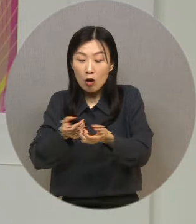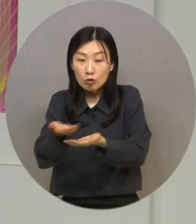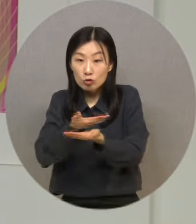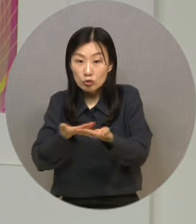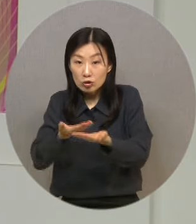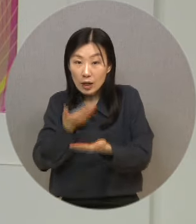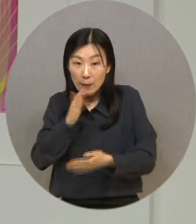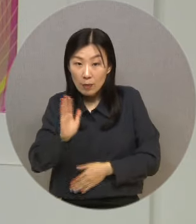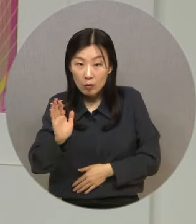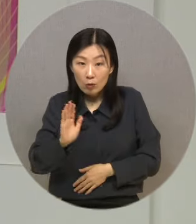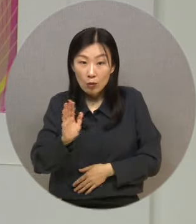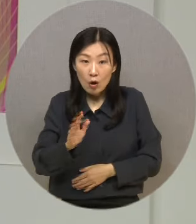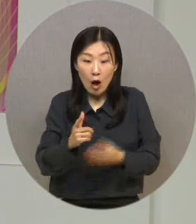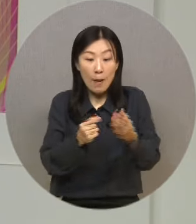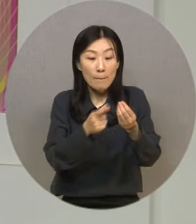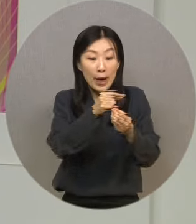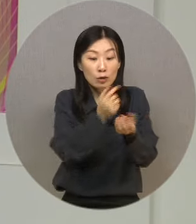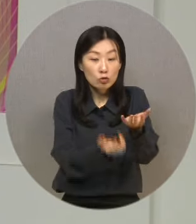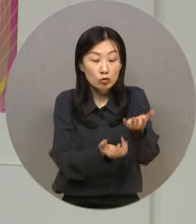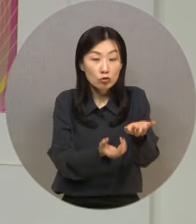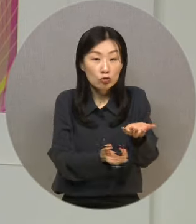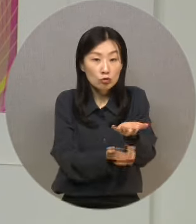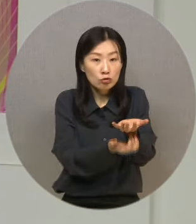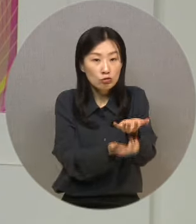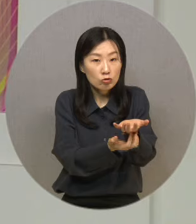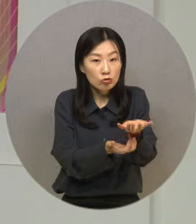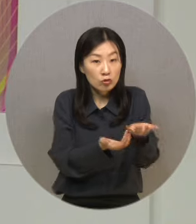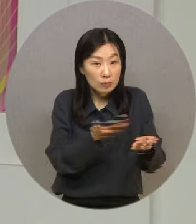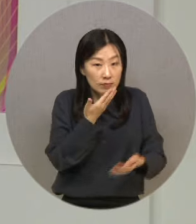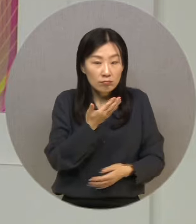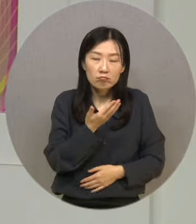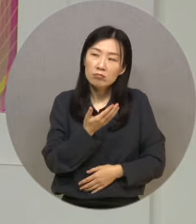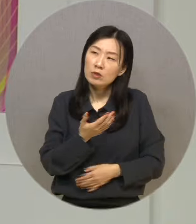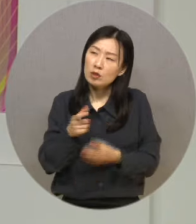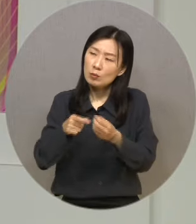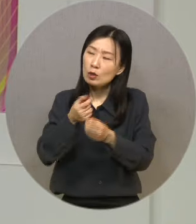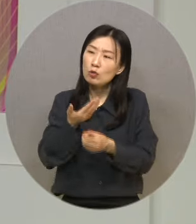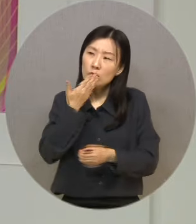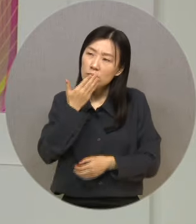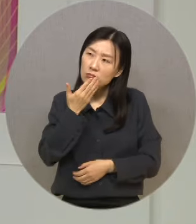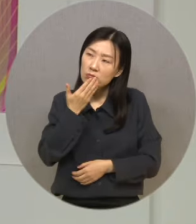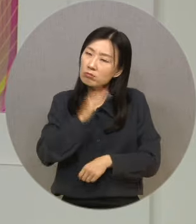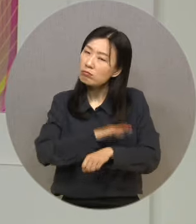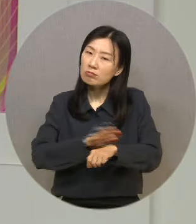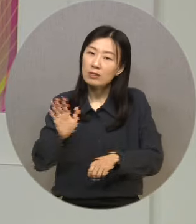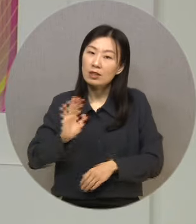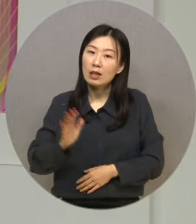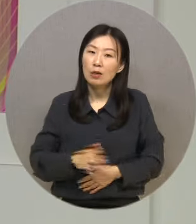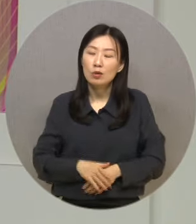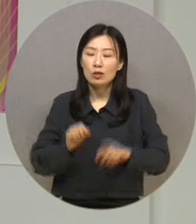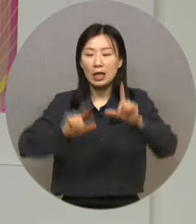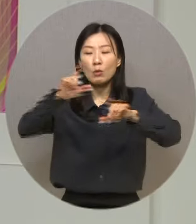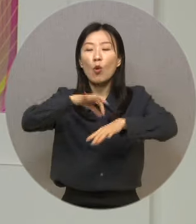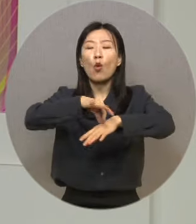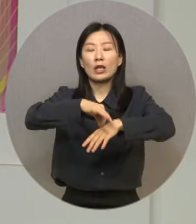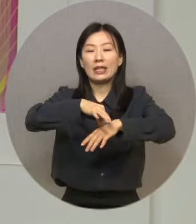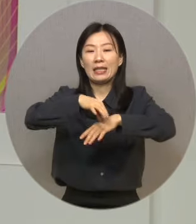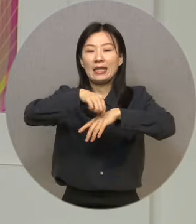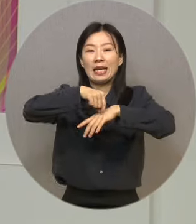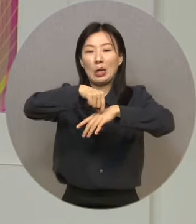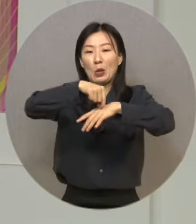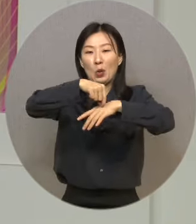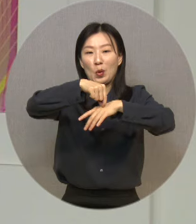만두국. 드시는 거예요? 예, 예. 만두도 잘 안 먹고 그, 네. 그 주로 고기, 소시지 같은